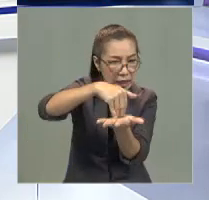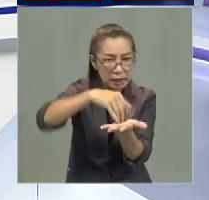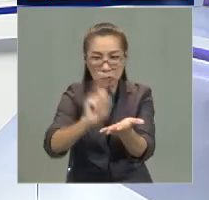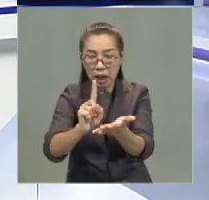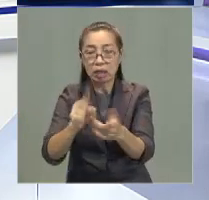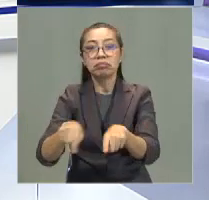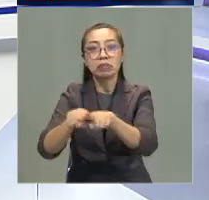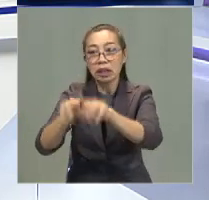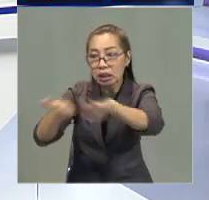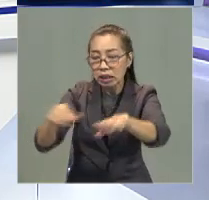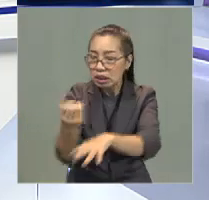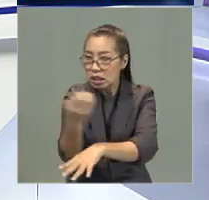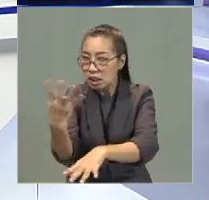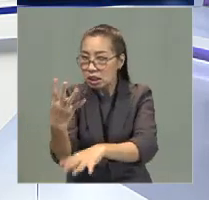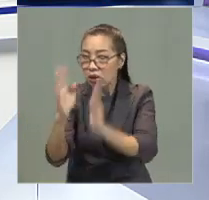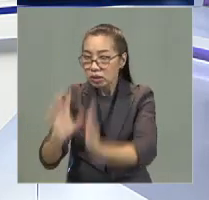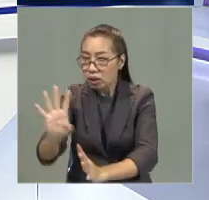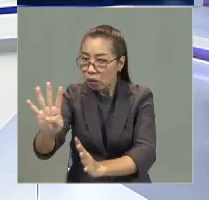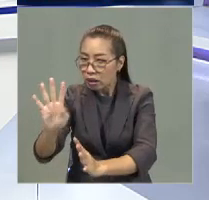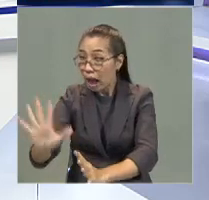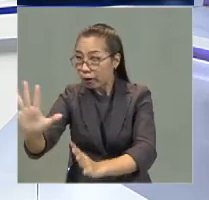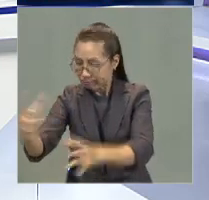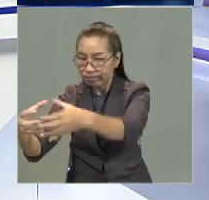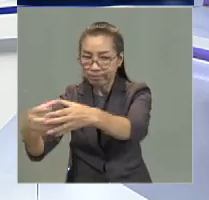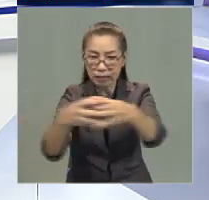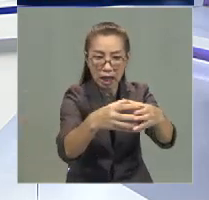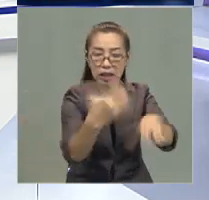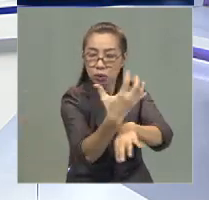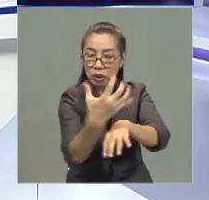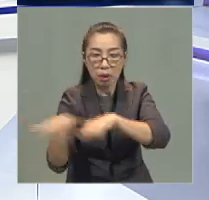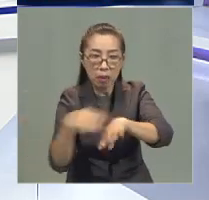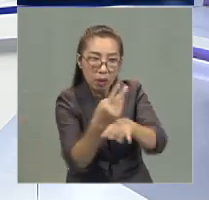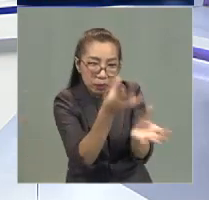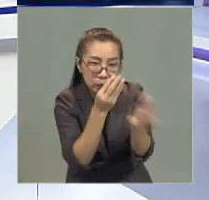โรงเรียนต้องลงไปในพื้นที่ไปดูสภาพความพร้อมของเด็กๆจุดไหนไม่พร้อมจะพากันไปดูว่าจะสามารถพามาเรียนกันได้ในที่ไหนบ้างอย่างเช่นเด็กอาจจะมีซัก4 5คนรวมกลุ่มกันมาดูทีวีสัก 1เครื่องจากสันต์เวลากันไปถึงน่าจะอยู่คนละชั้นก็ตามปัญหานี้มันต้องยังมีอยู่แต่จะทำยังไงให้แก้ไขได้เขาก็จะให้แต่ละพื้นที่น่ะค่ะไปดูนักเรียนแต่ละบ้านแต่ละหลังว่ามีความต้องการยังไงและแก้ไขปัญหายังไงต้องยอมรับว่าบริบทแต่ละที่ไม่